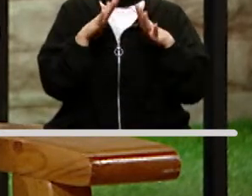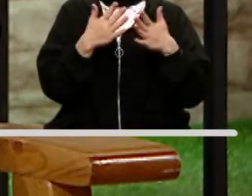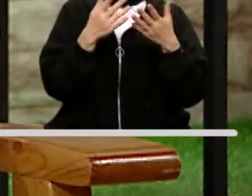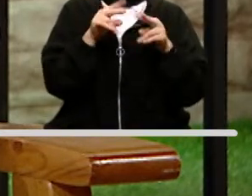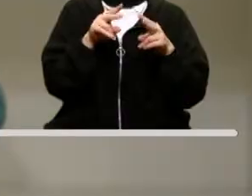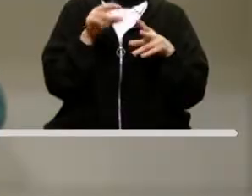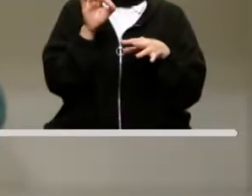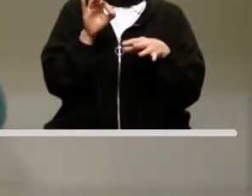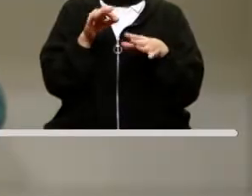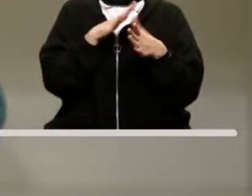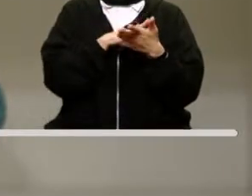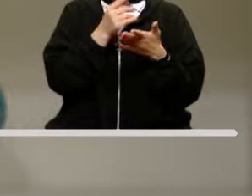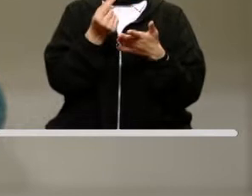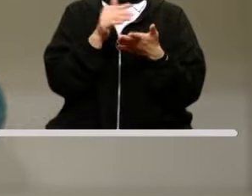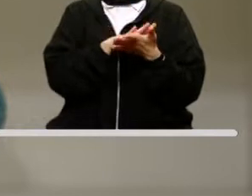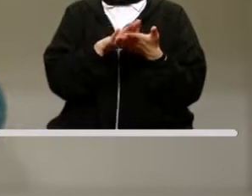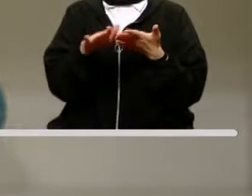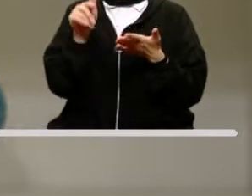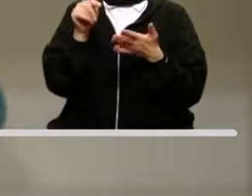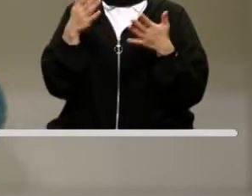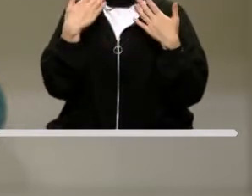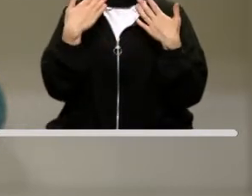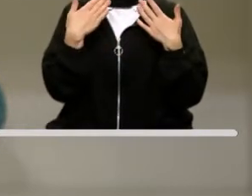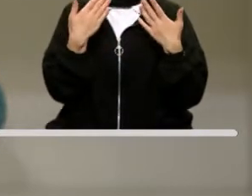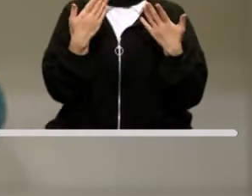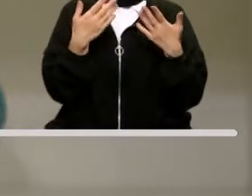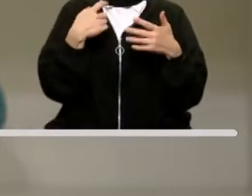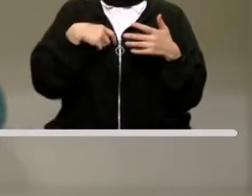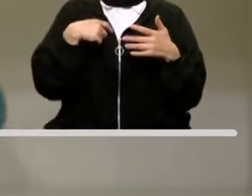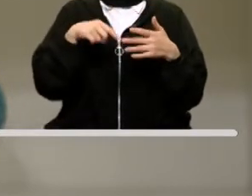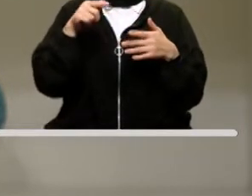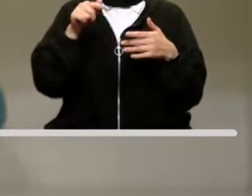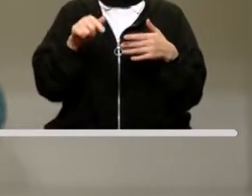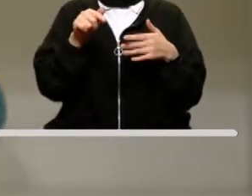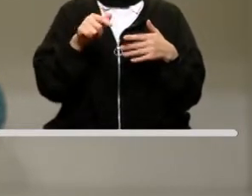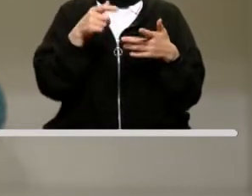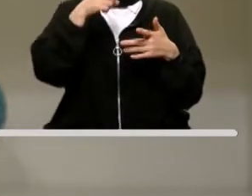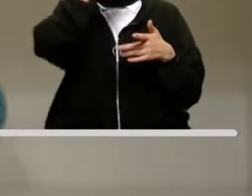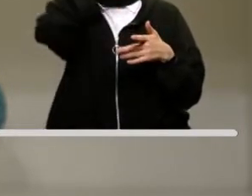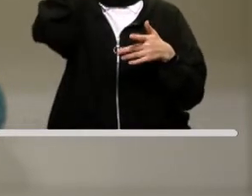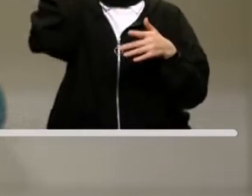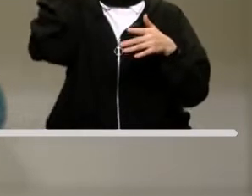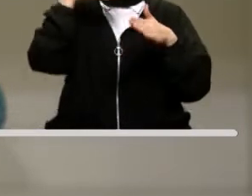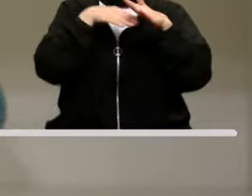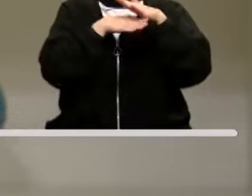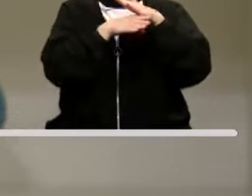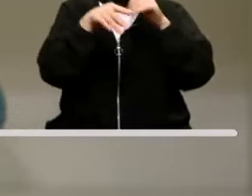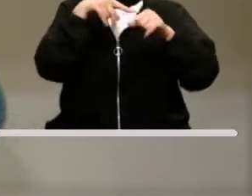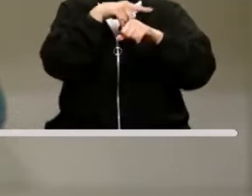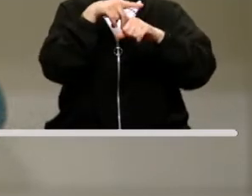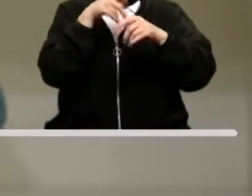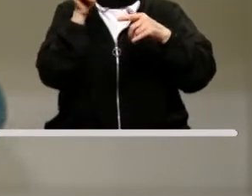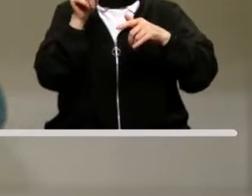Şimdi buradayım. Bu havalarda, bu geçişlerde, özellikle geçiş mevsimlerinde bir de belki alerjiniz varsa bilmiyorum. Evet, klima alerjim. Polenler,